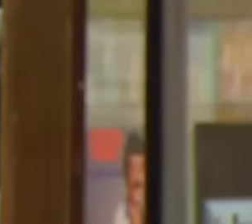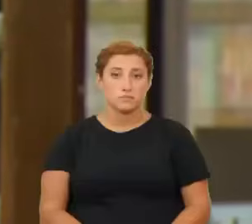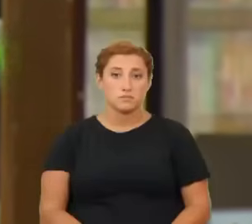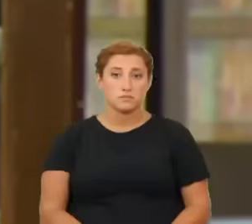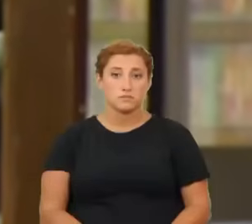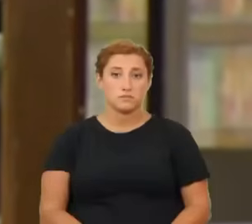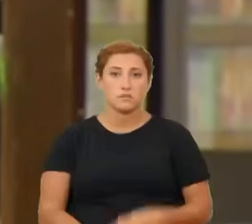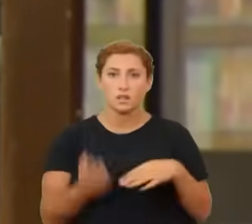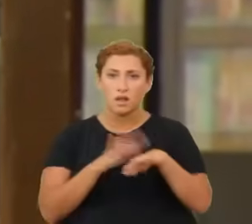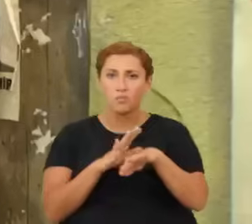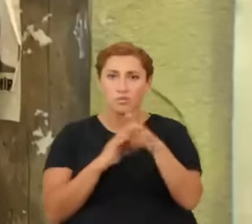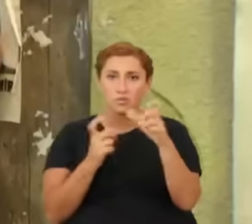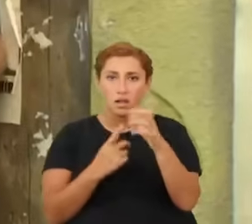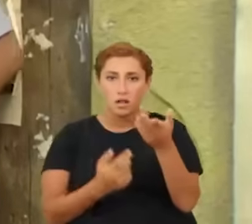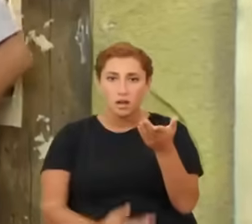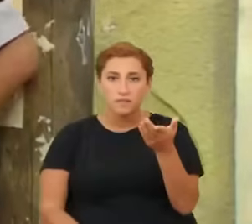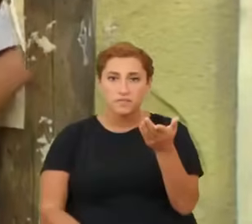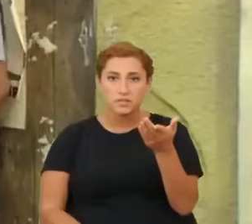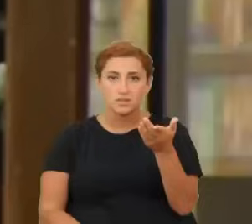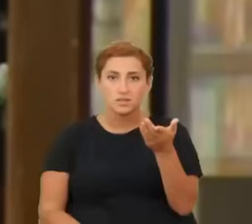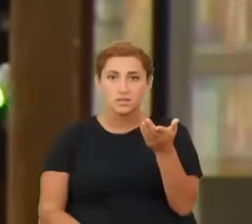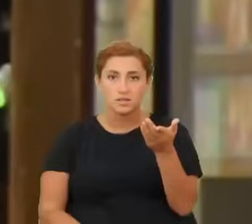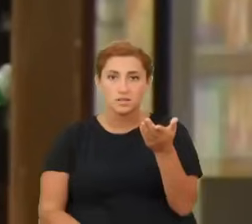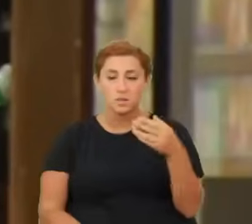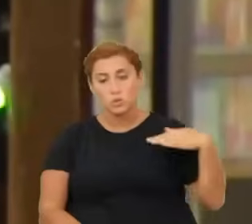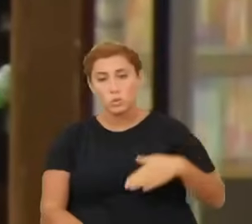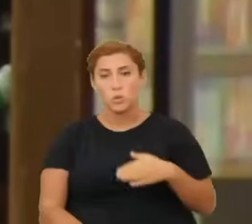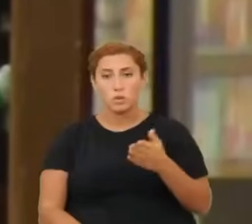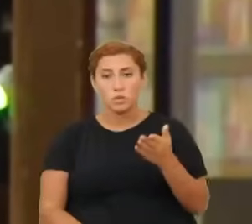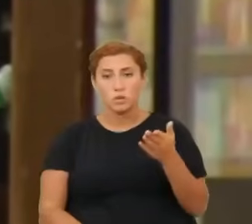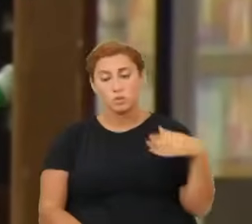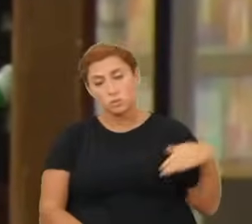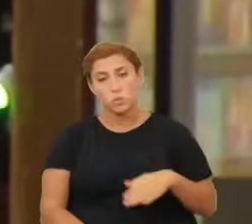Butik Ali yazıyor. Ne yapıyorsun sen? Silahını çıkartmış.